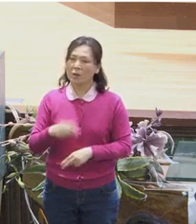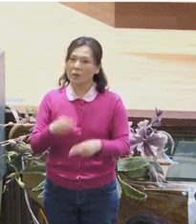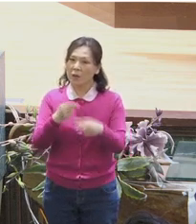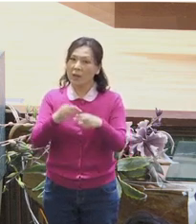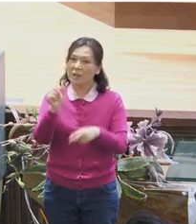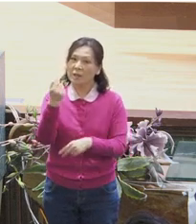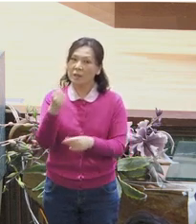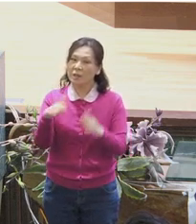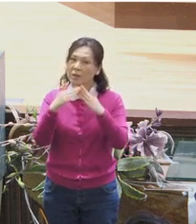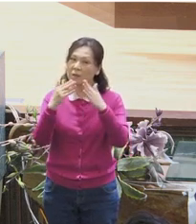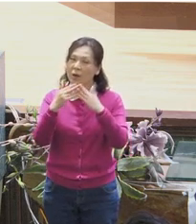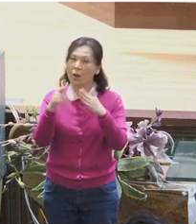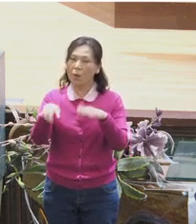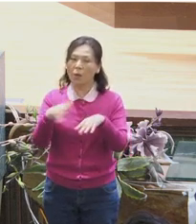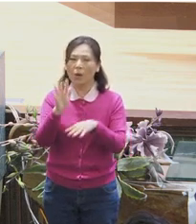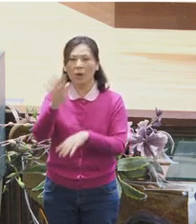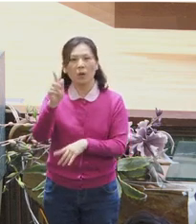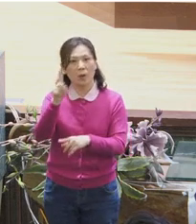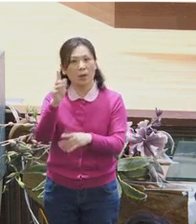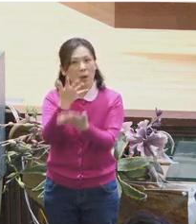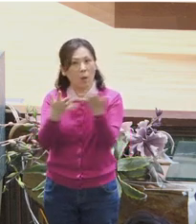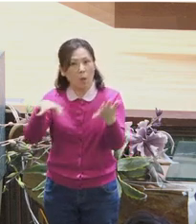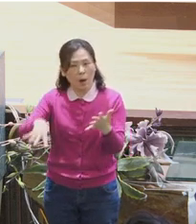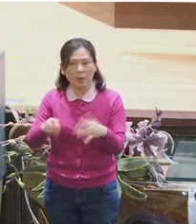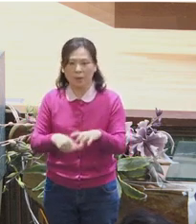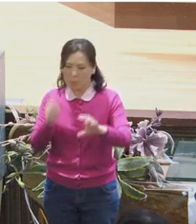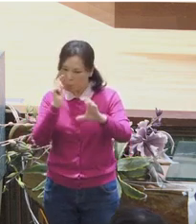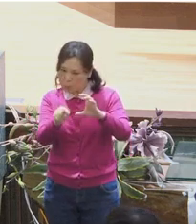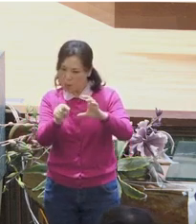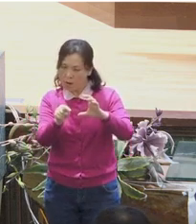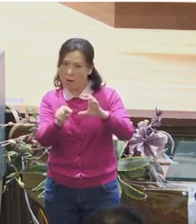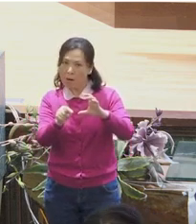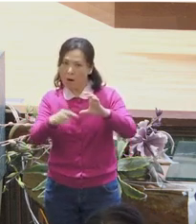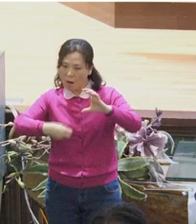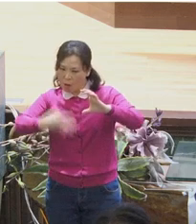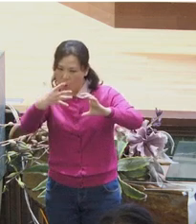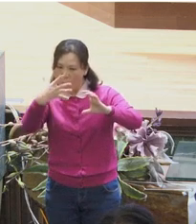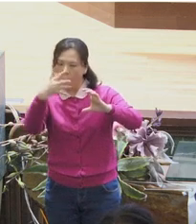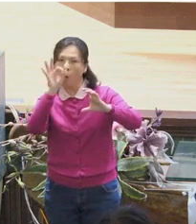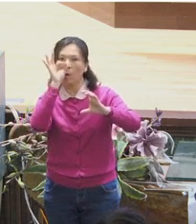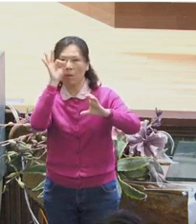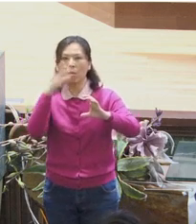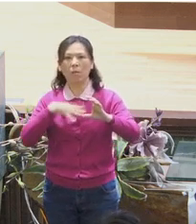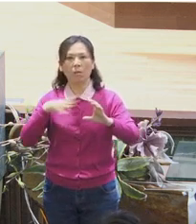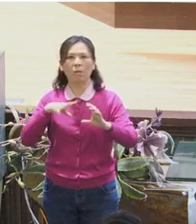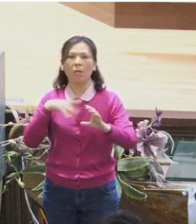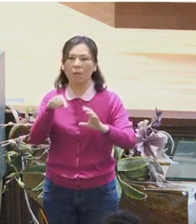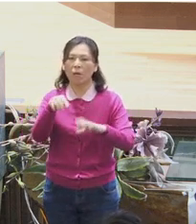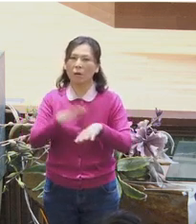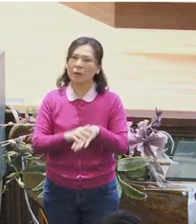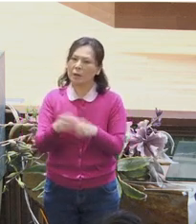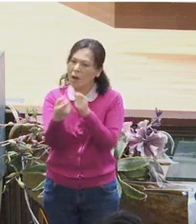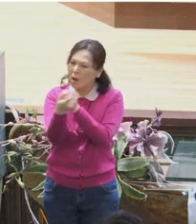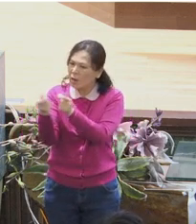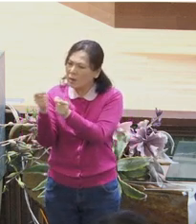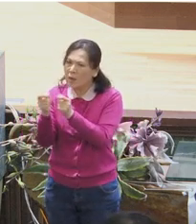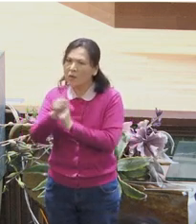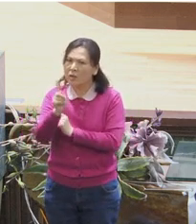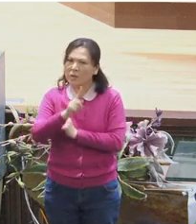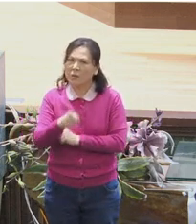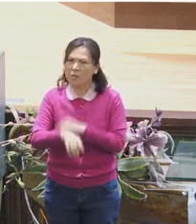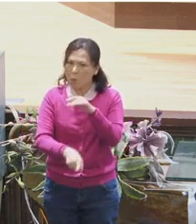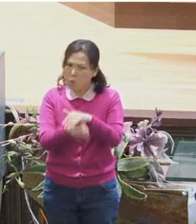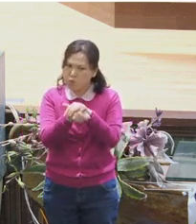么有一个网站我们点出来，我们就知道我们周遭有哪些是非法弃置场